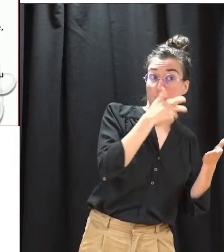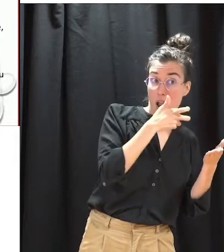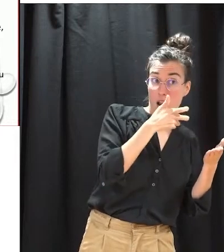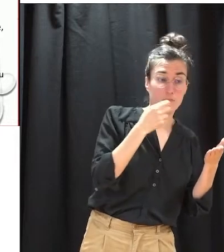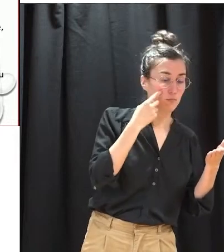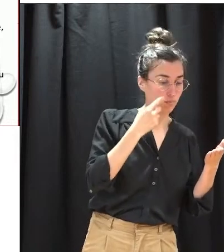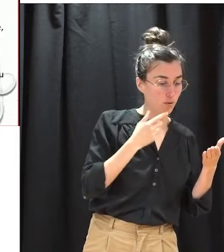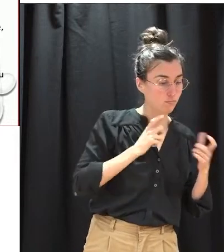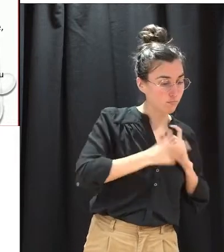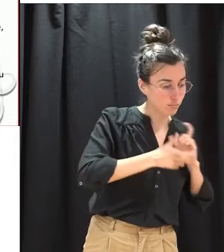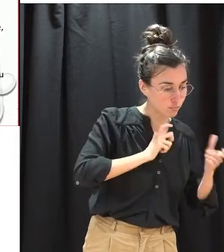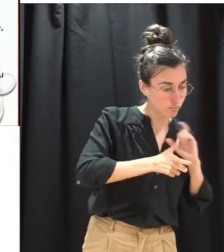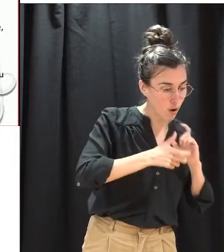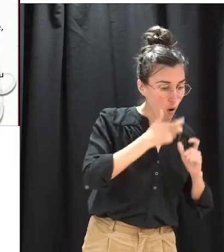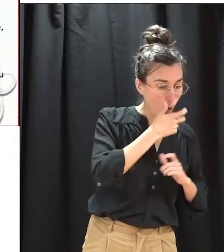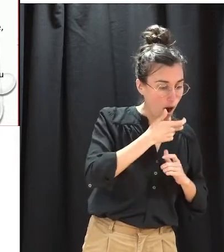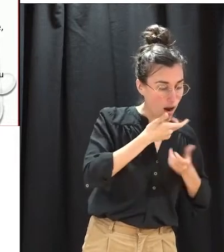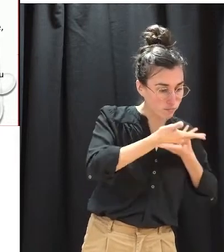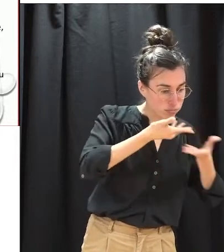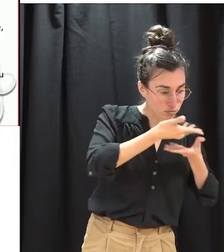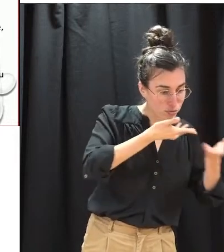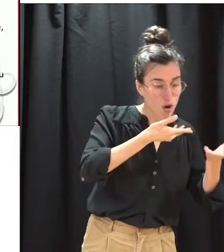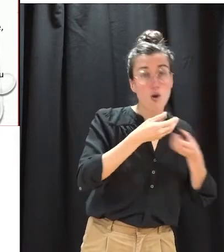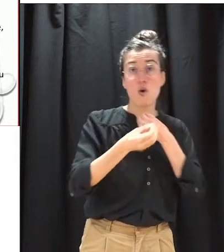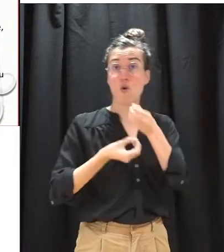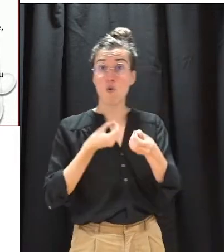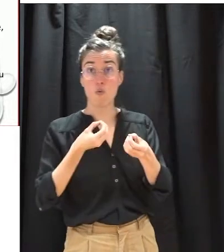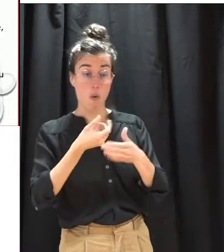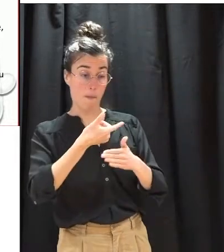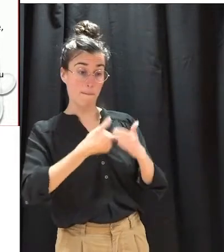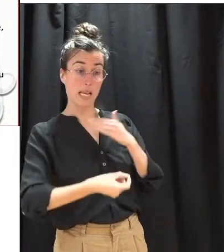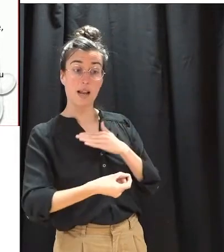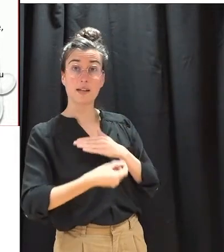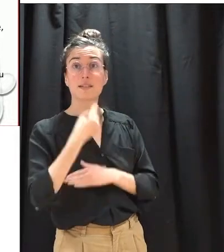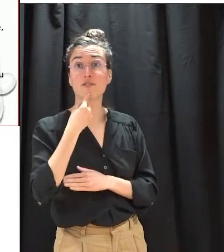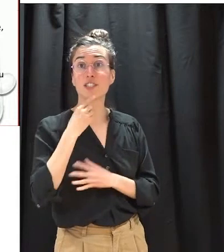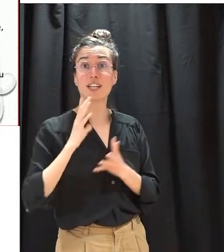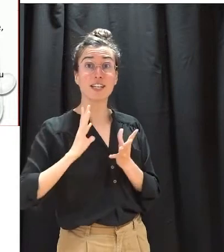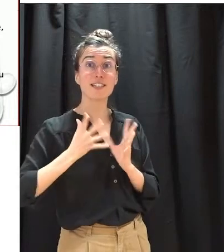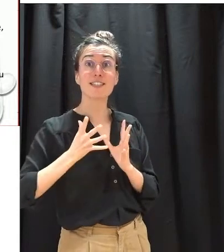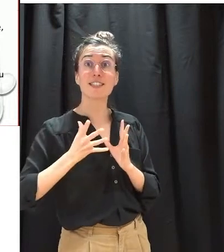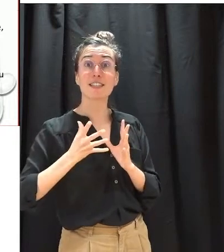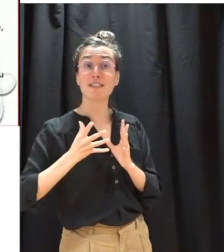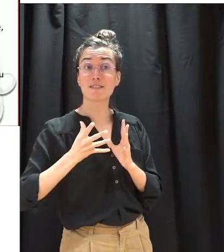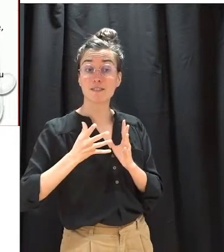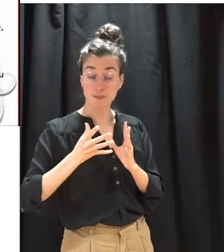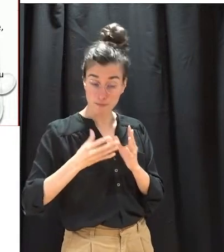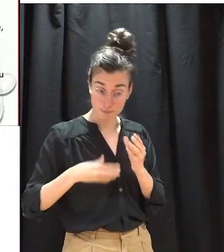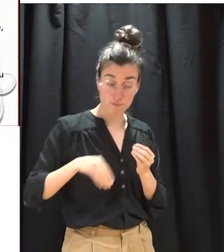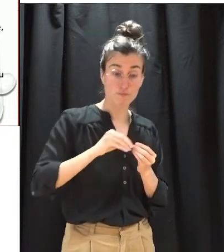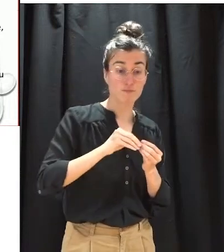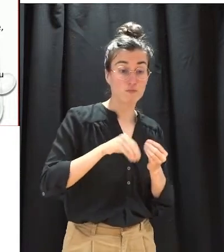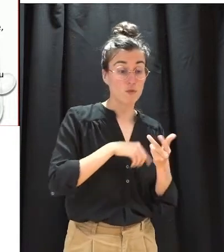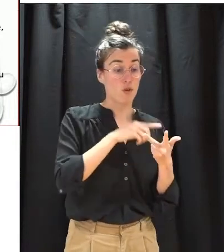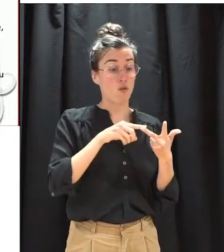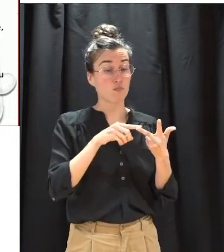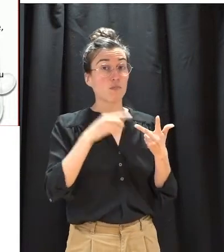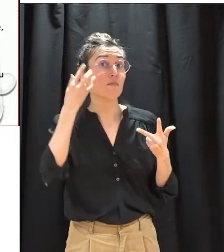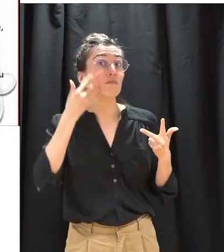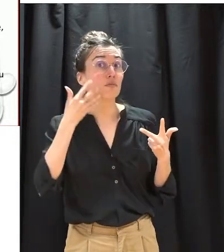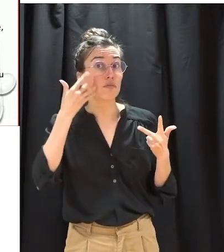communication bilingue, donc en utilisant la langue des signes? Est-ce qu'ils vont aussi faire ce choix d'utiliser du langage français parlé